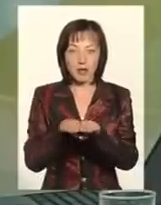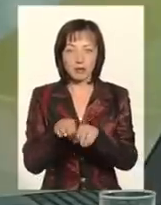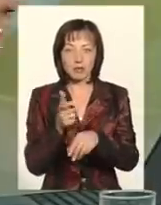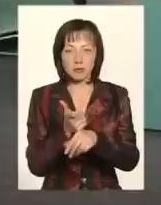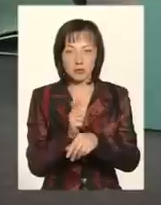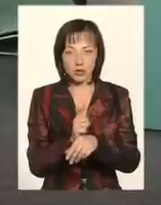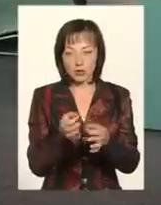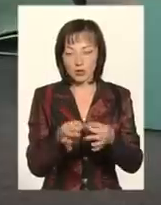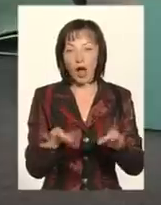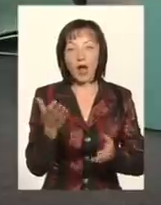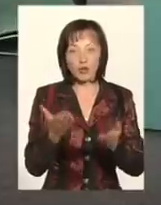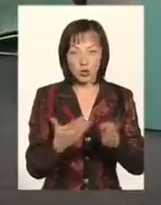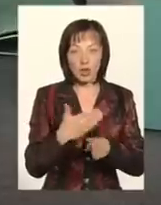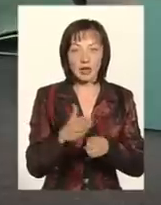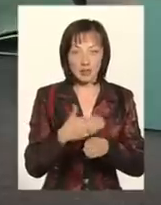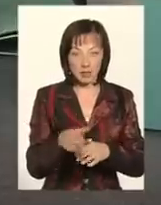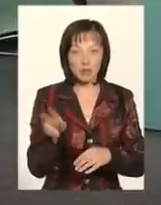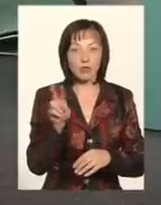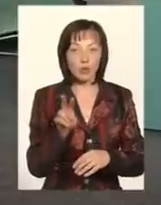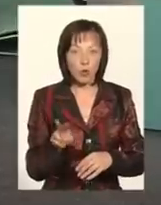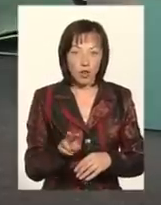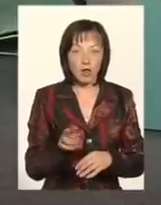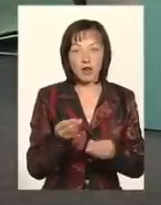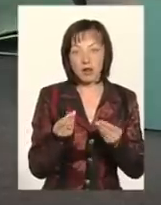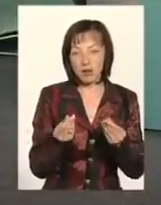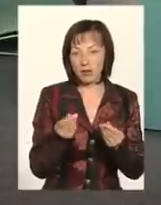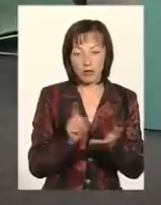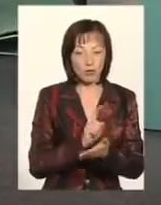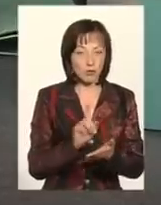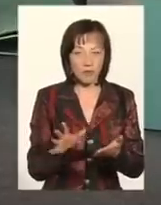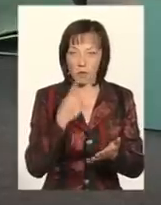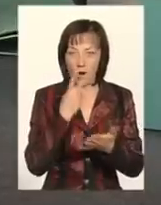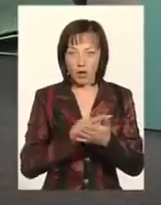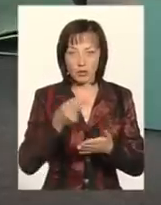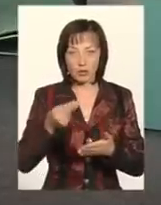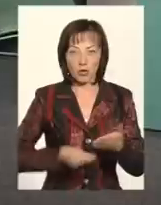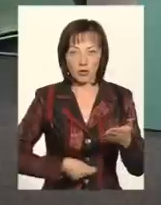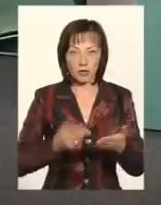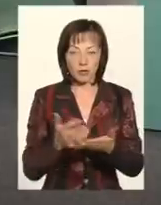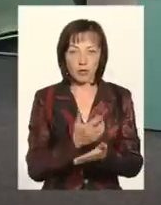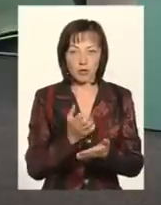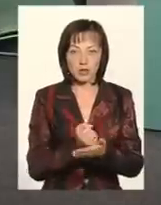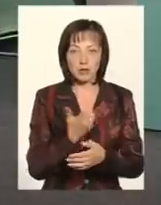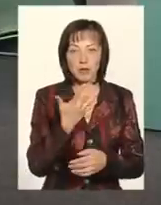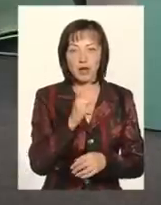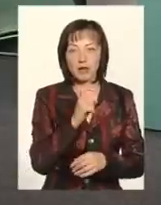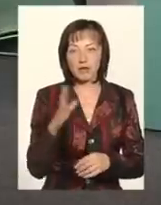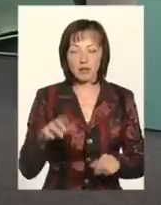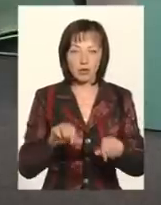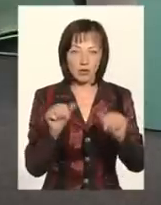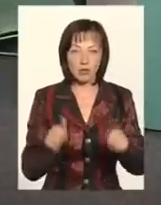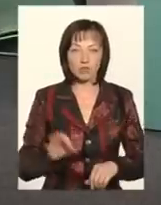тако а якщо ти береш кредит в валюті ти не зобов'яза за хвилин